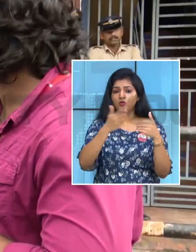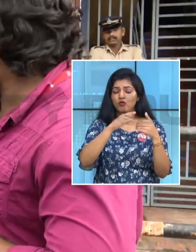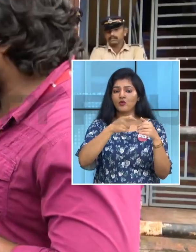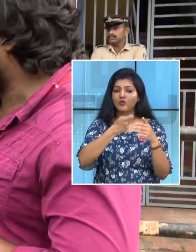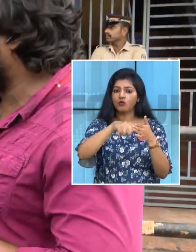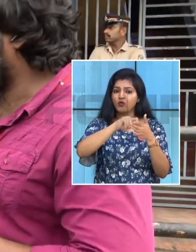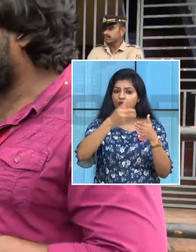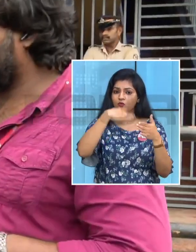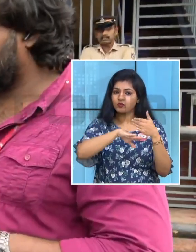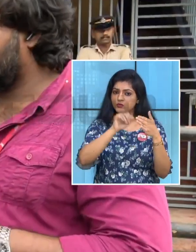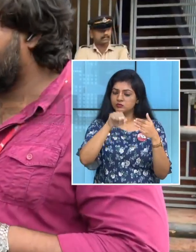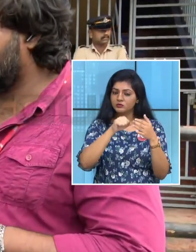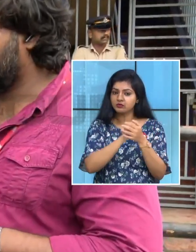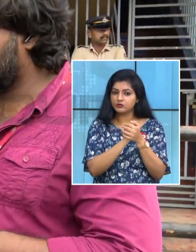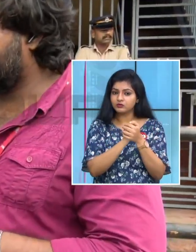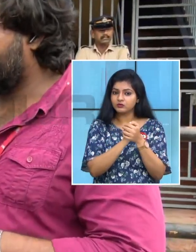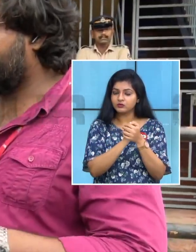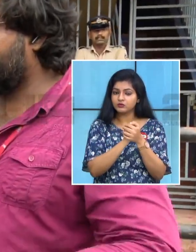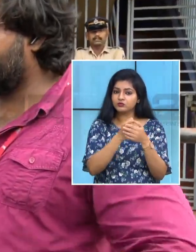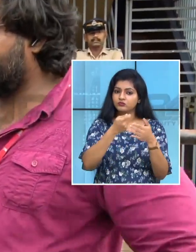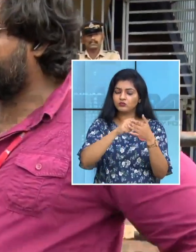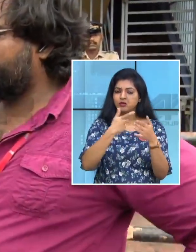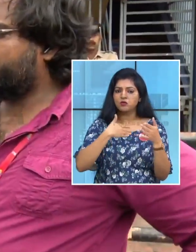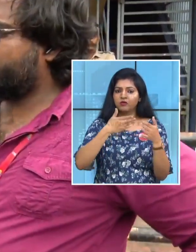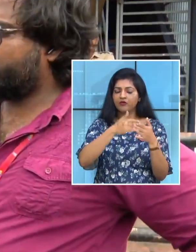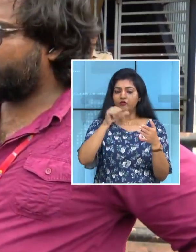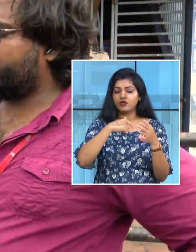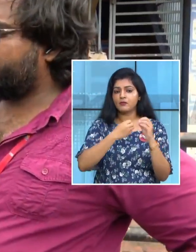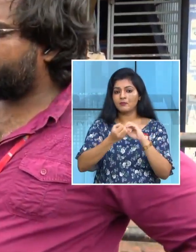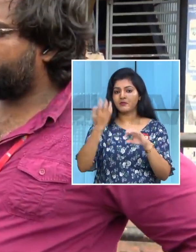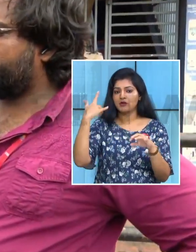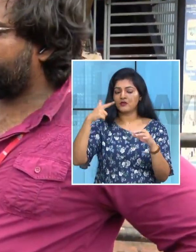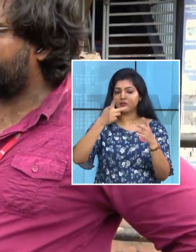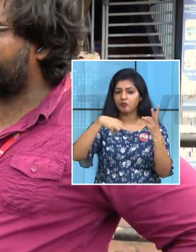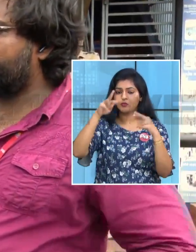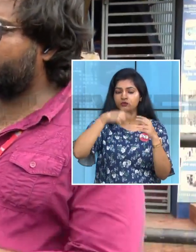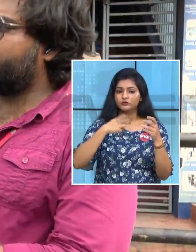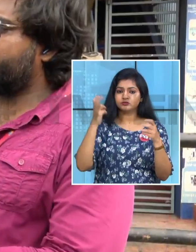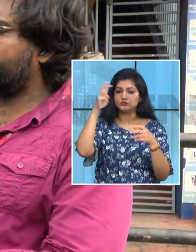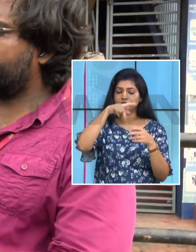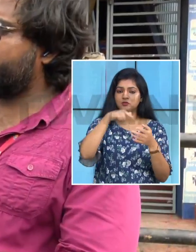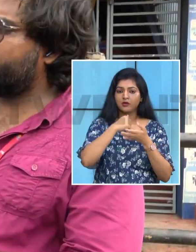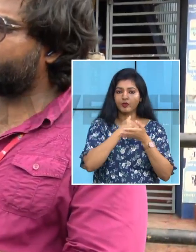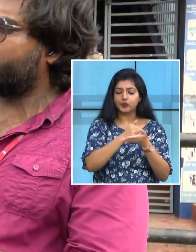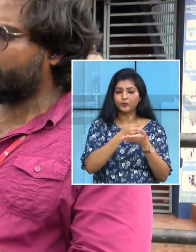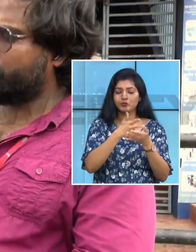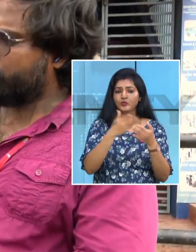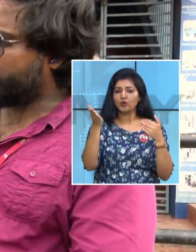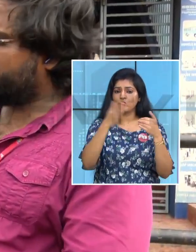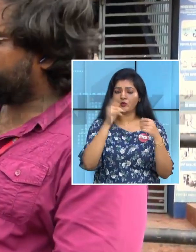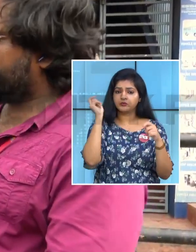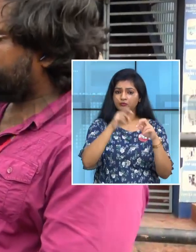ഇത് ലോക്കായിരുന്നു? ഇതല്ല, ഇത് ലോക്കായിരുന്നു തോന്നുന്നു. ഞാൻ അപ്പുറത്തെ സൈഡിൽ കൂടെ കയറിയത്. അതിൻ്റെ മുകളിൽ കൂടെ ചാടി കയറി അവിടെ ഡോറ്